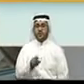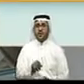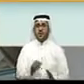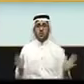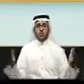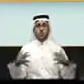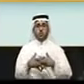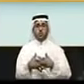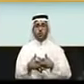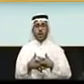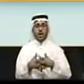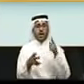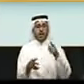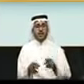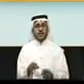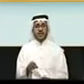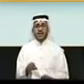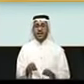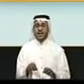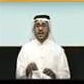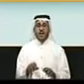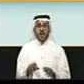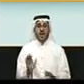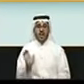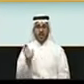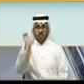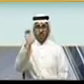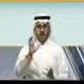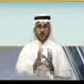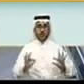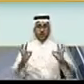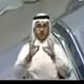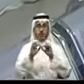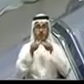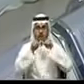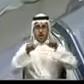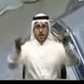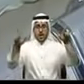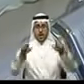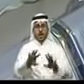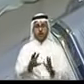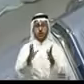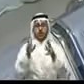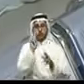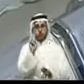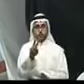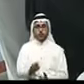بمشاركة القطاع الخاص، الضمان الاجتماعي يطلق الملتقى الثاني لتوظيف أبناء المستفيدين.